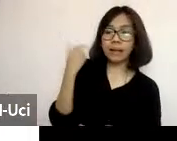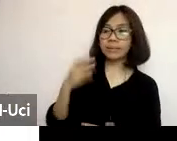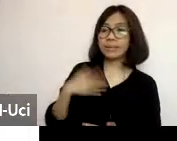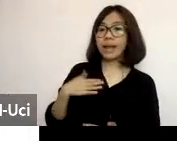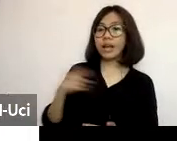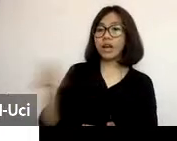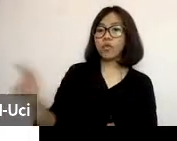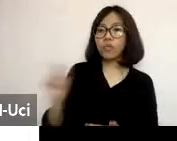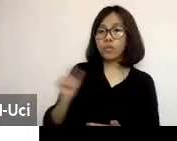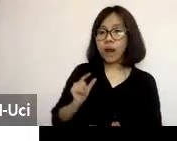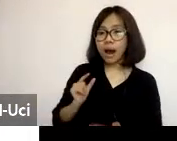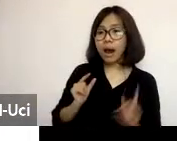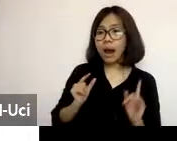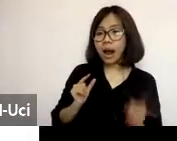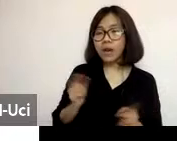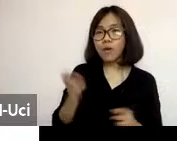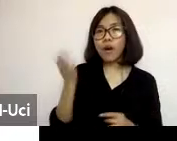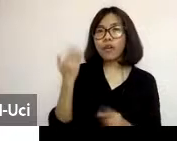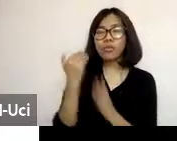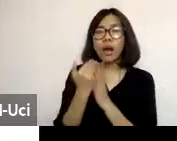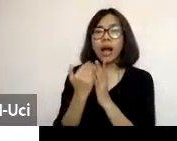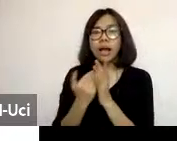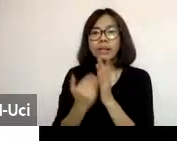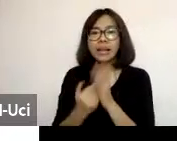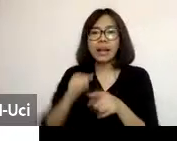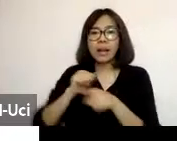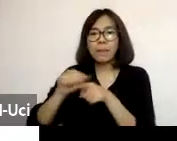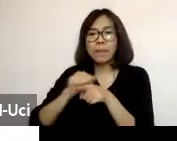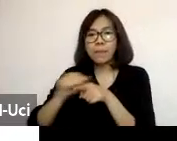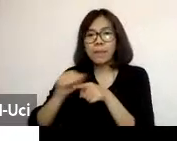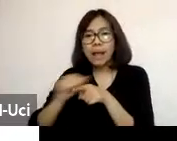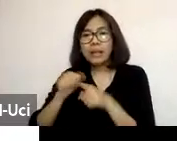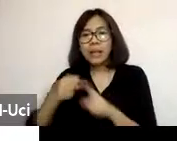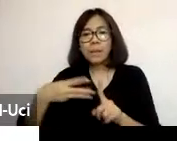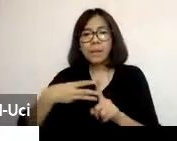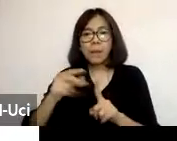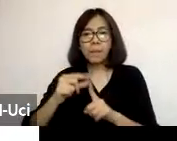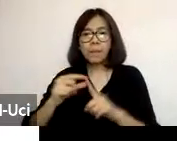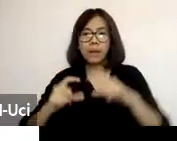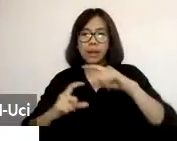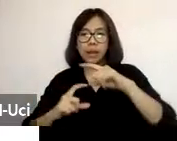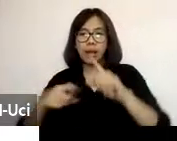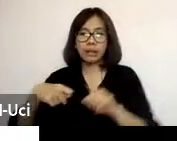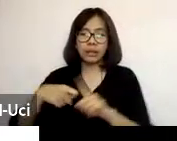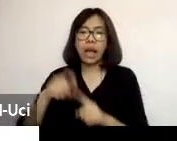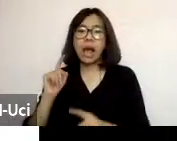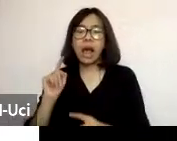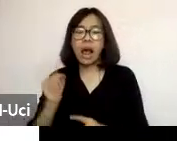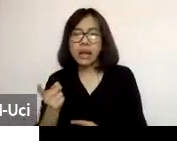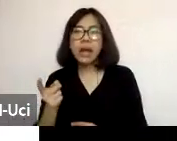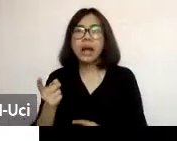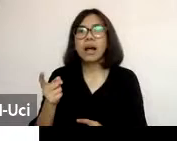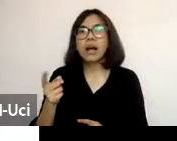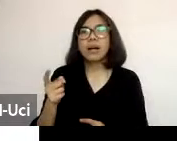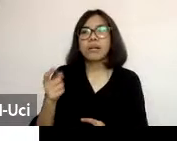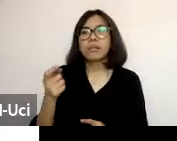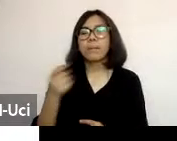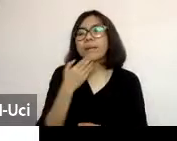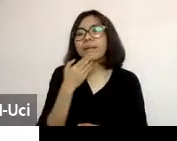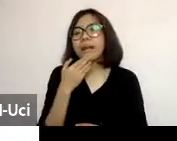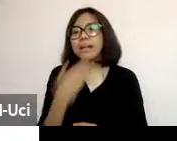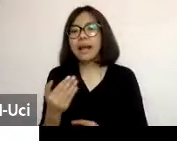6A Hai seneng GPS batu atau tekanan yang sekedar menjadi korelasi dengan pentingnya Oke